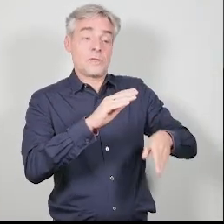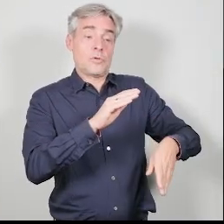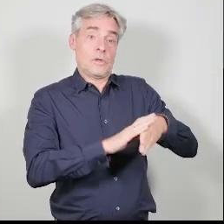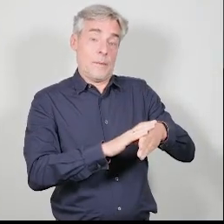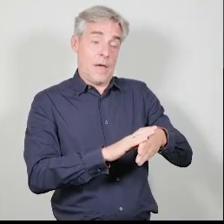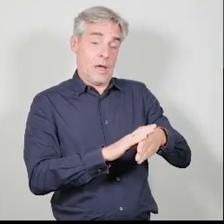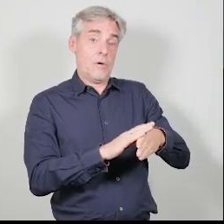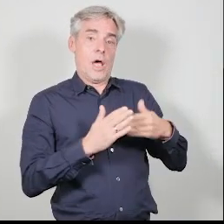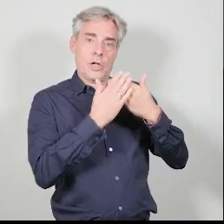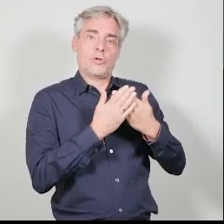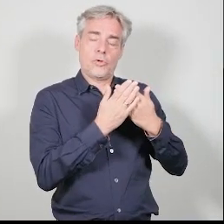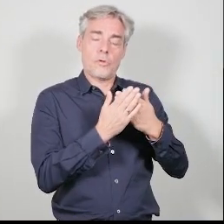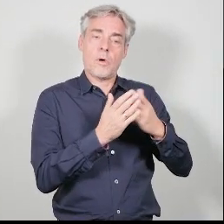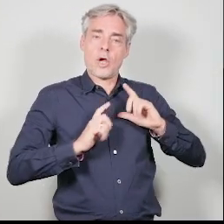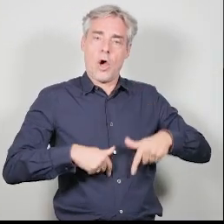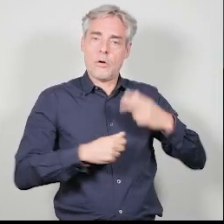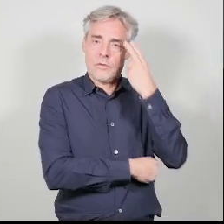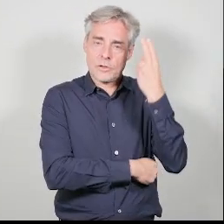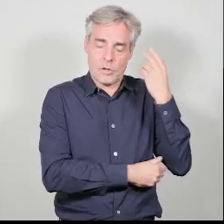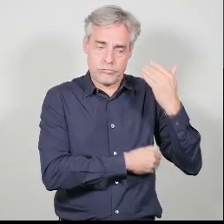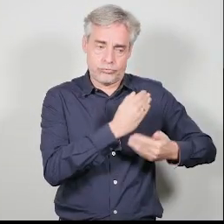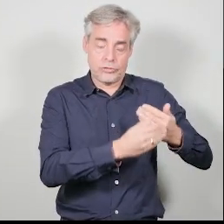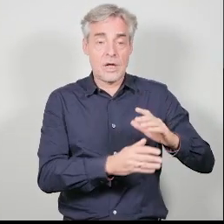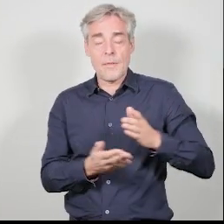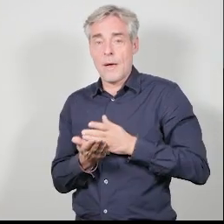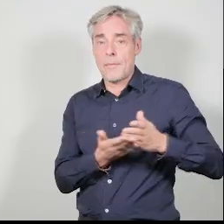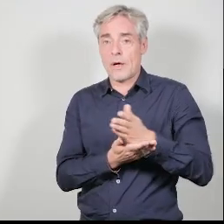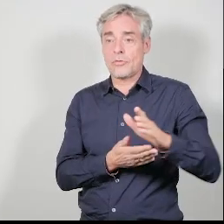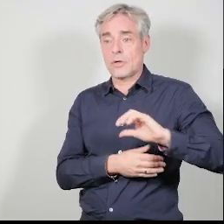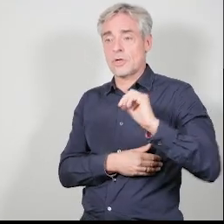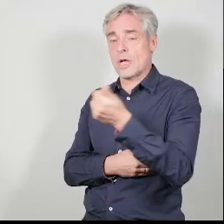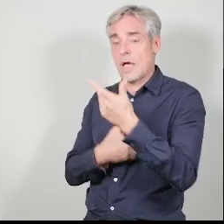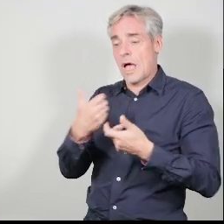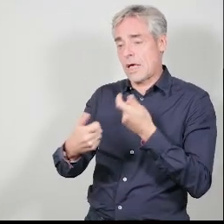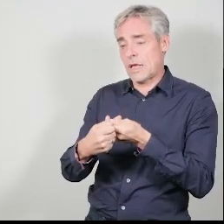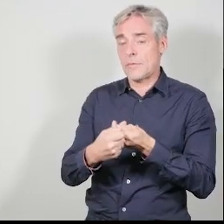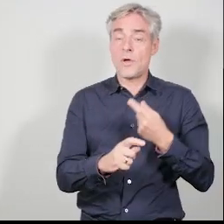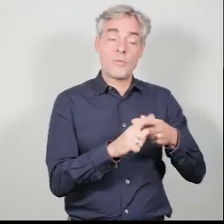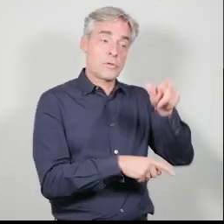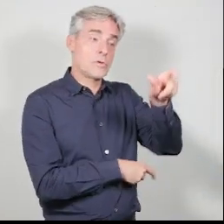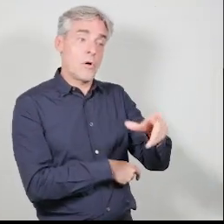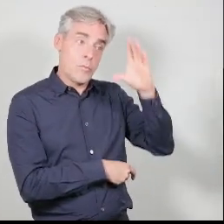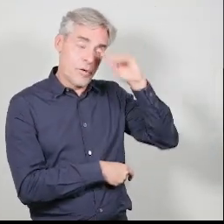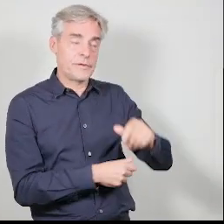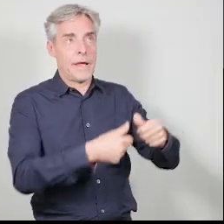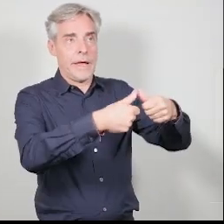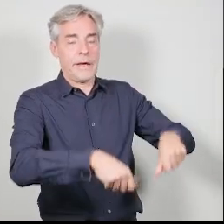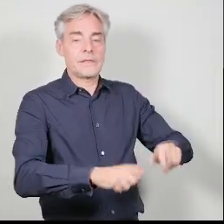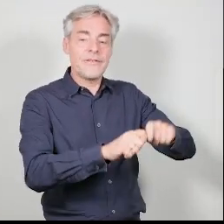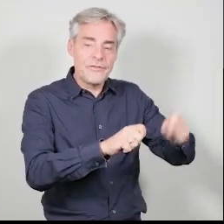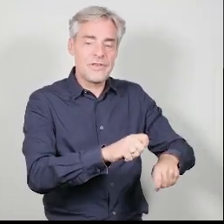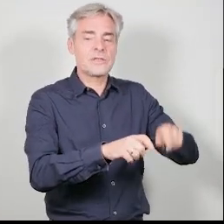quotidien, puisqu'on voit que c'est un parcours qui s'adapte vraiment à chacun, et des professionnels qui ne sont plus ancrés dans